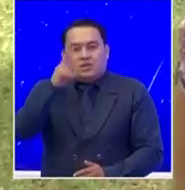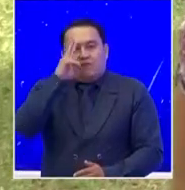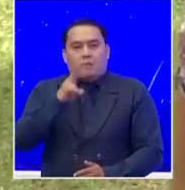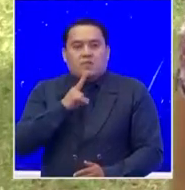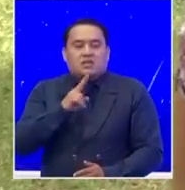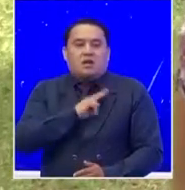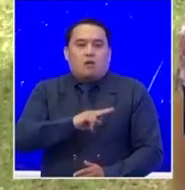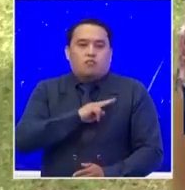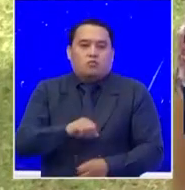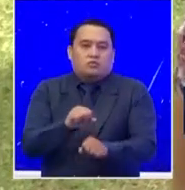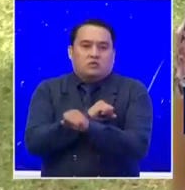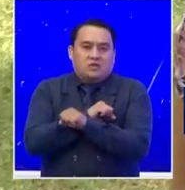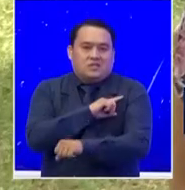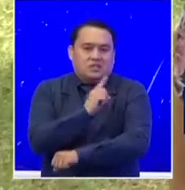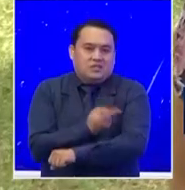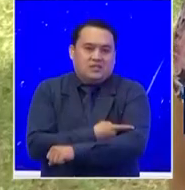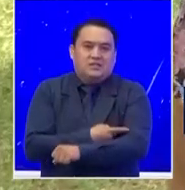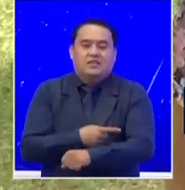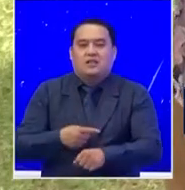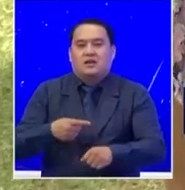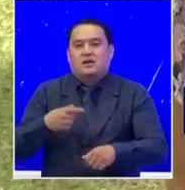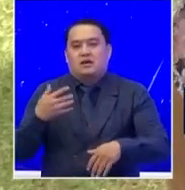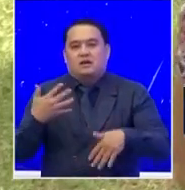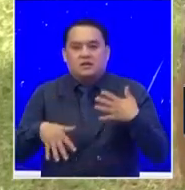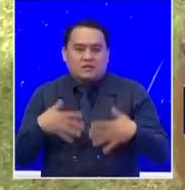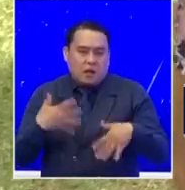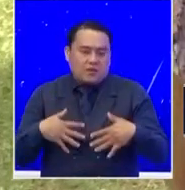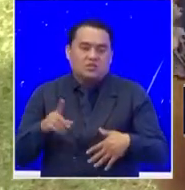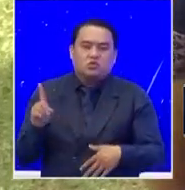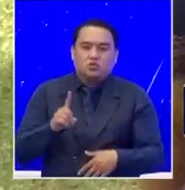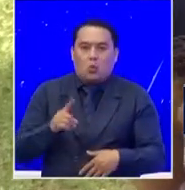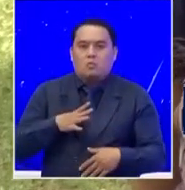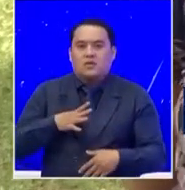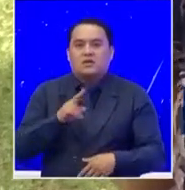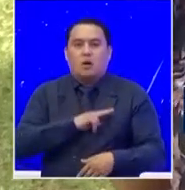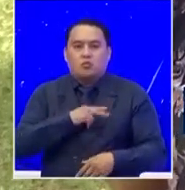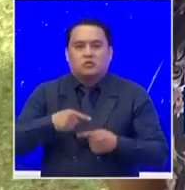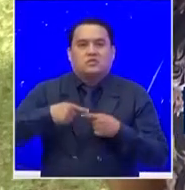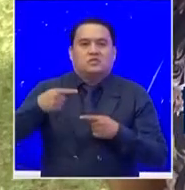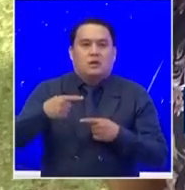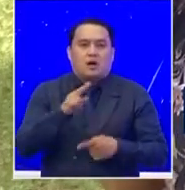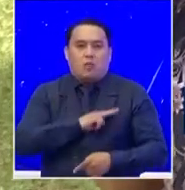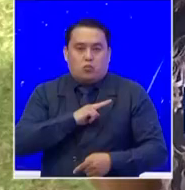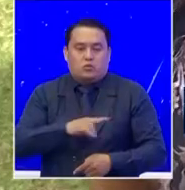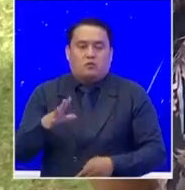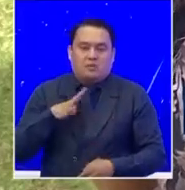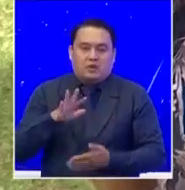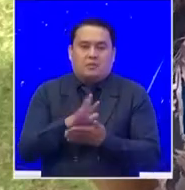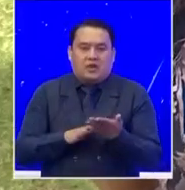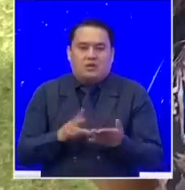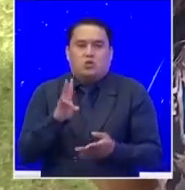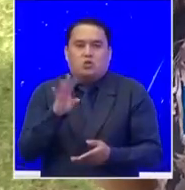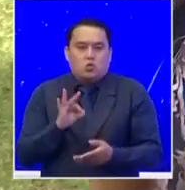работы. Ребята потеряли очень сильно, форму потеряли. Мы работали дистанционно. Я не могу сказать, что мы не работали.